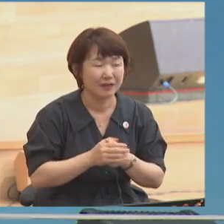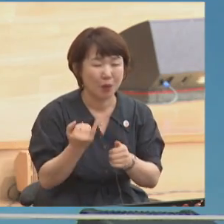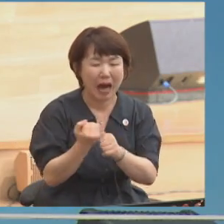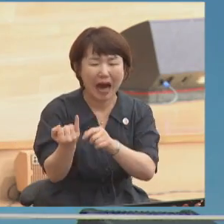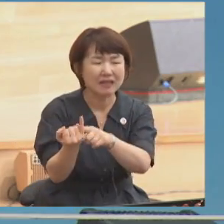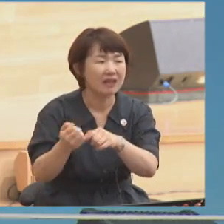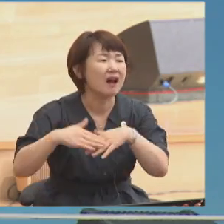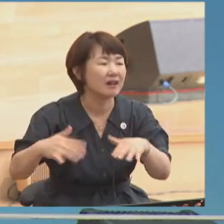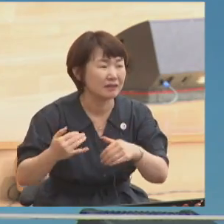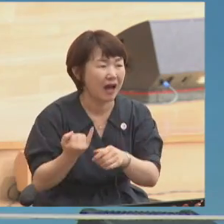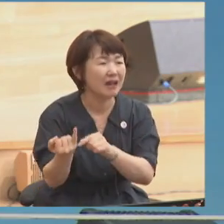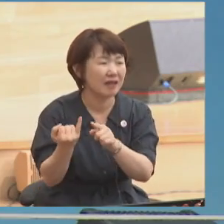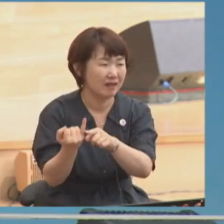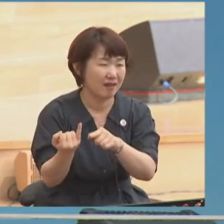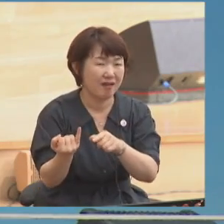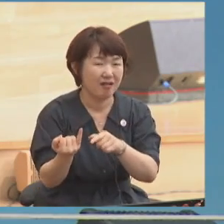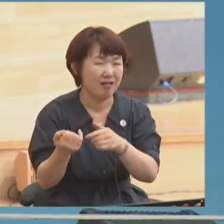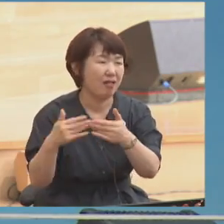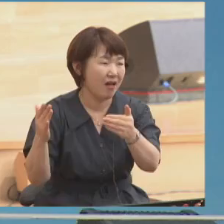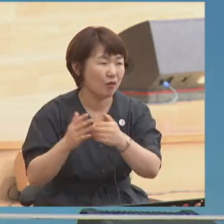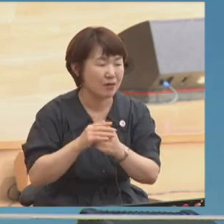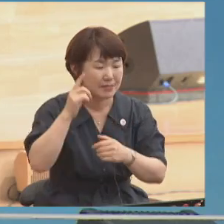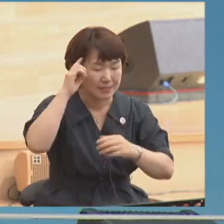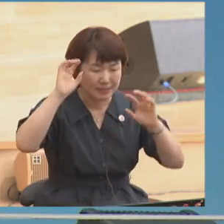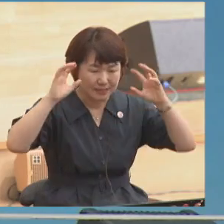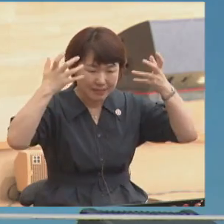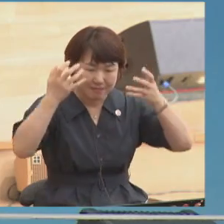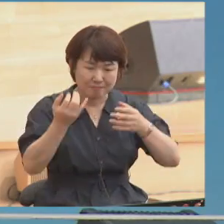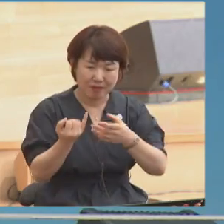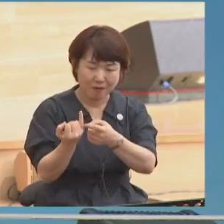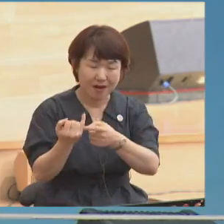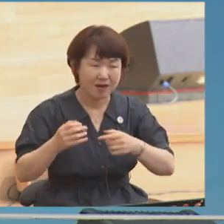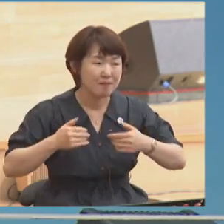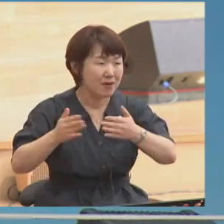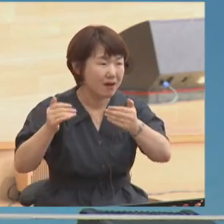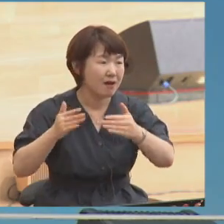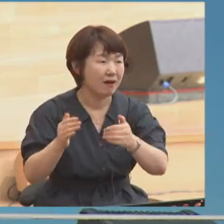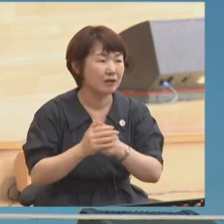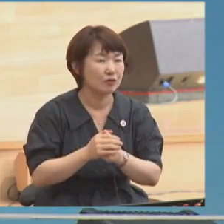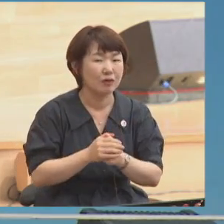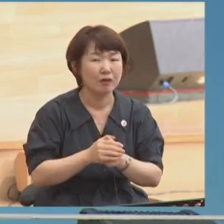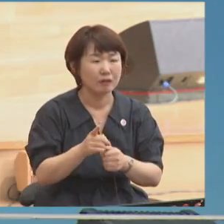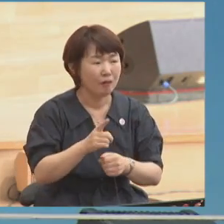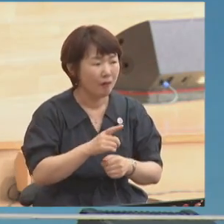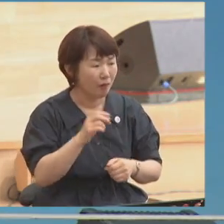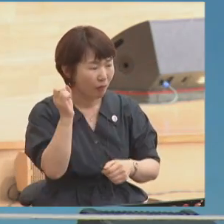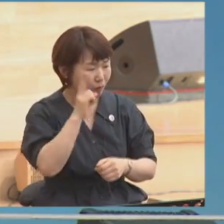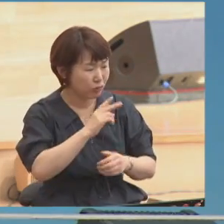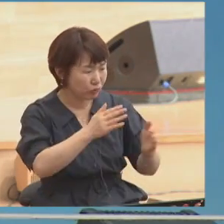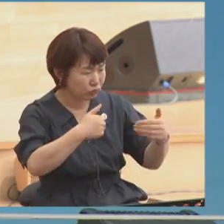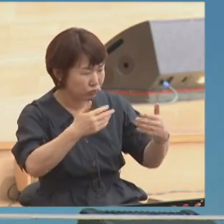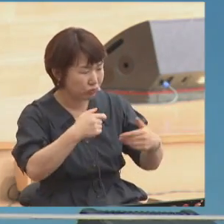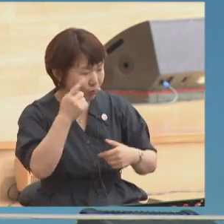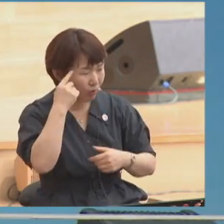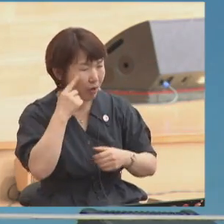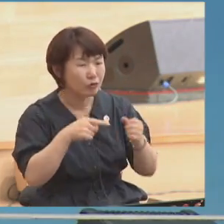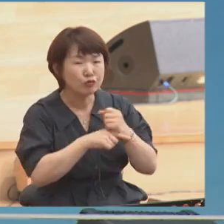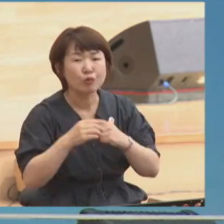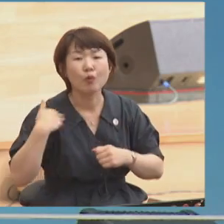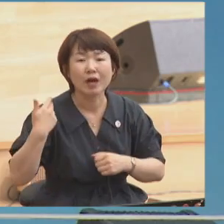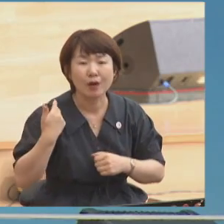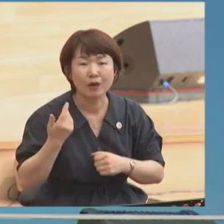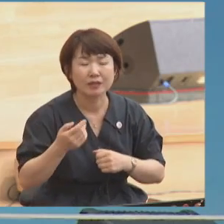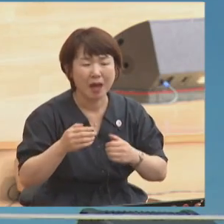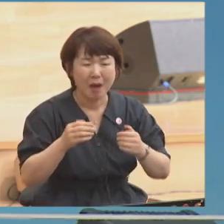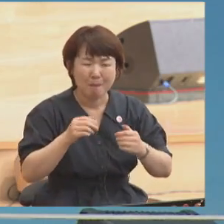아내에게, 가족에게. 뚜껑 열려 확. 그러면 이게 뭐 갑자기 왜 이런지 이유도 몰라요. 그러고